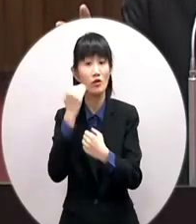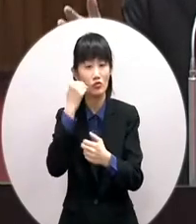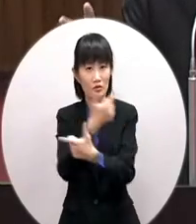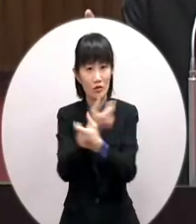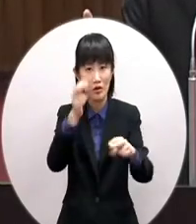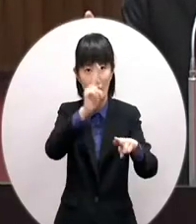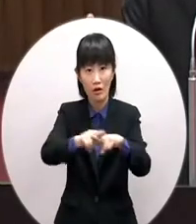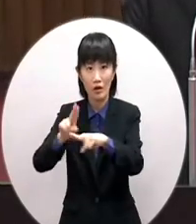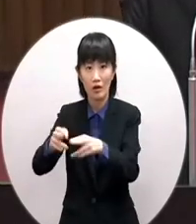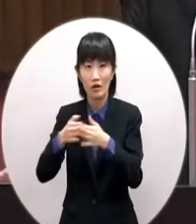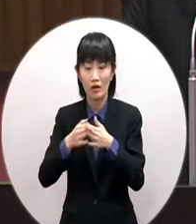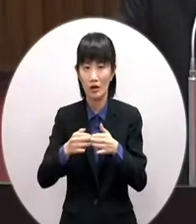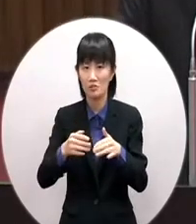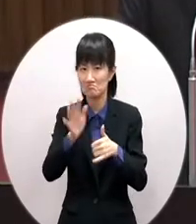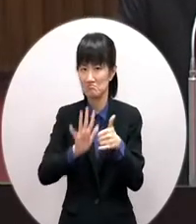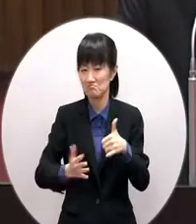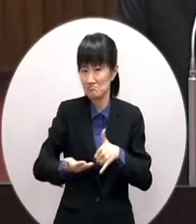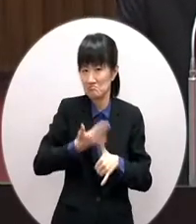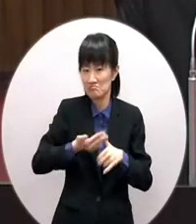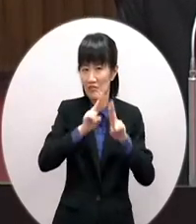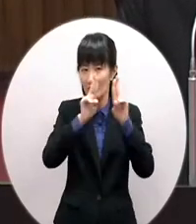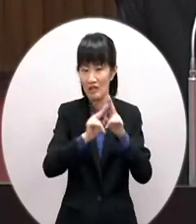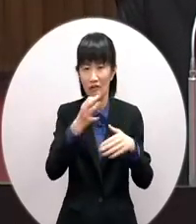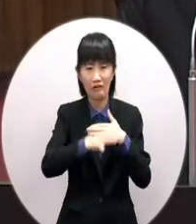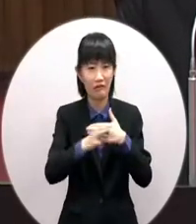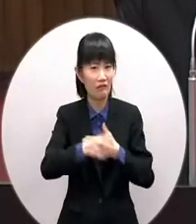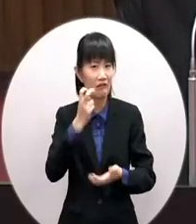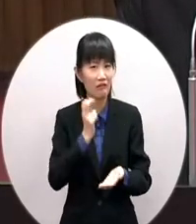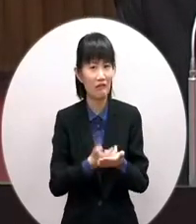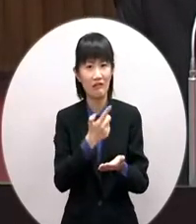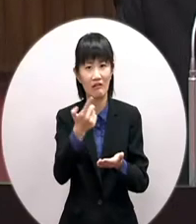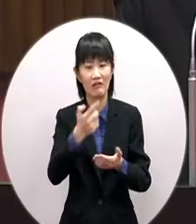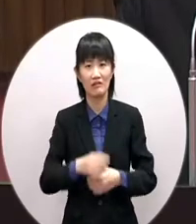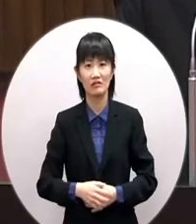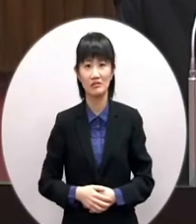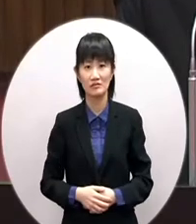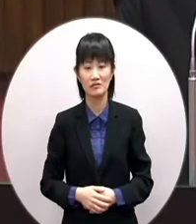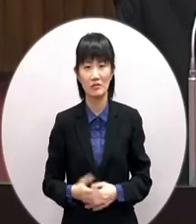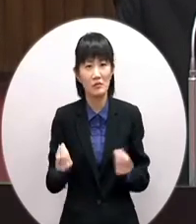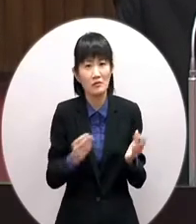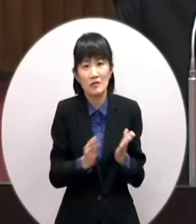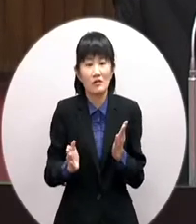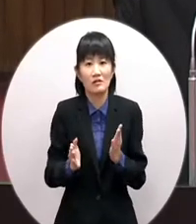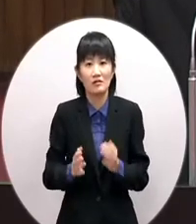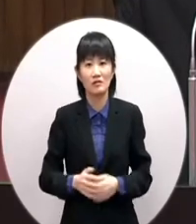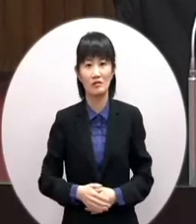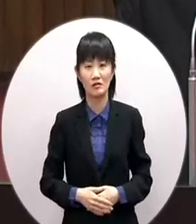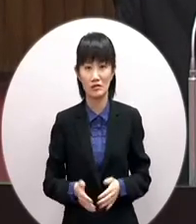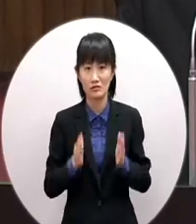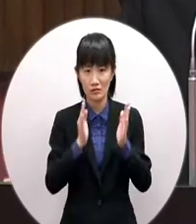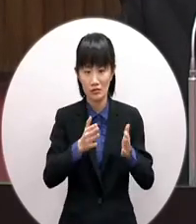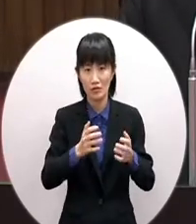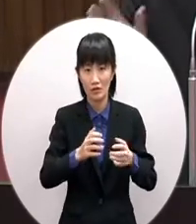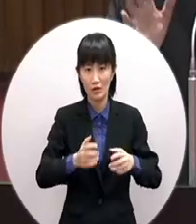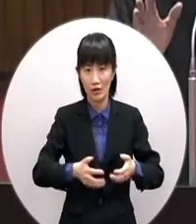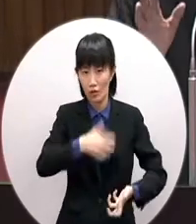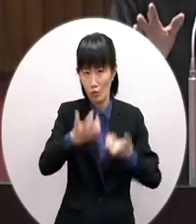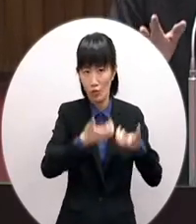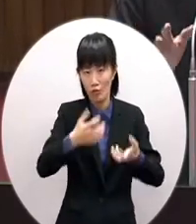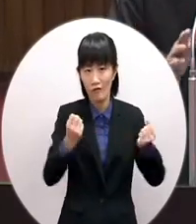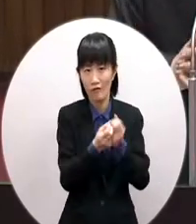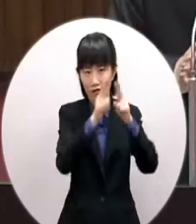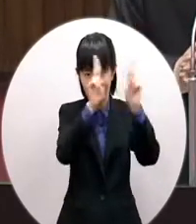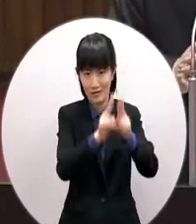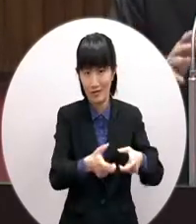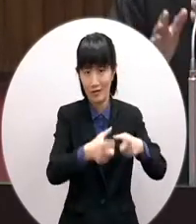缺电会更严重。在这种状况之下，那我们不得不在进行火力发电，但是为了要